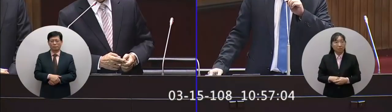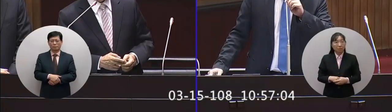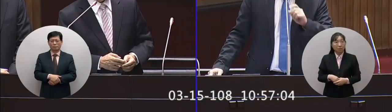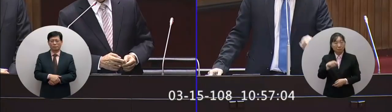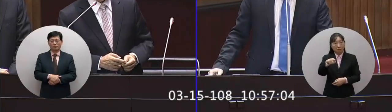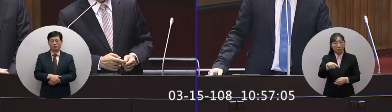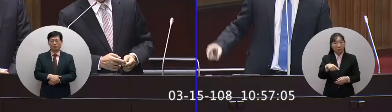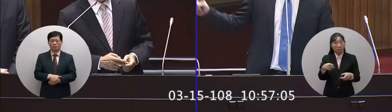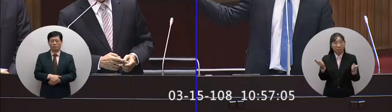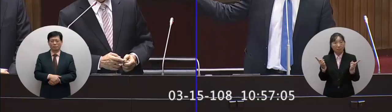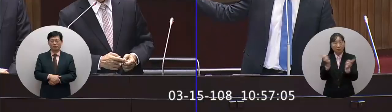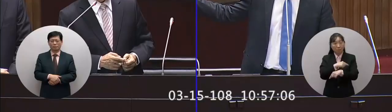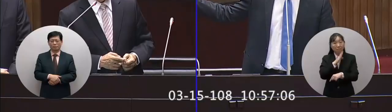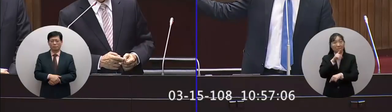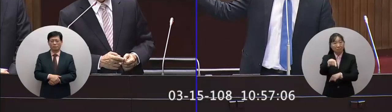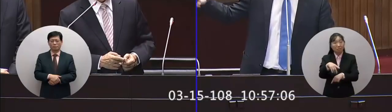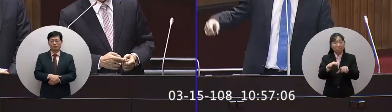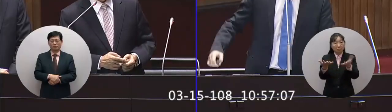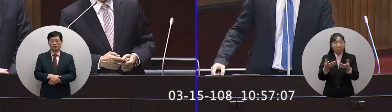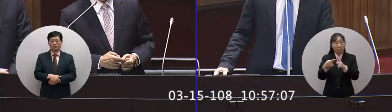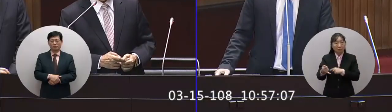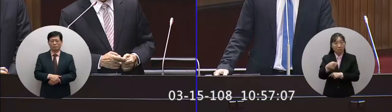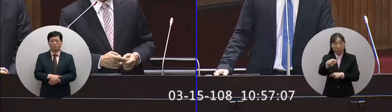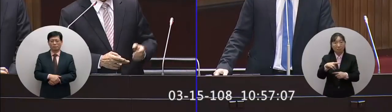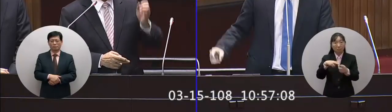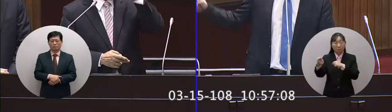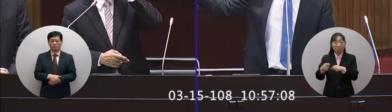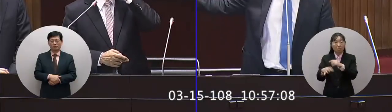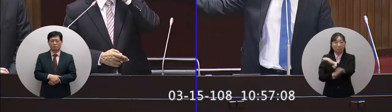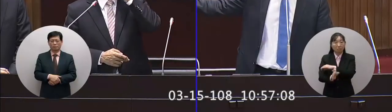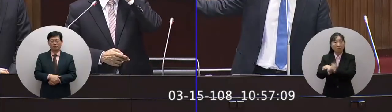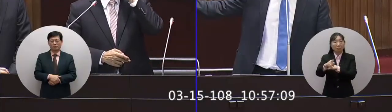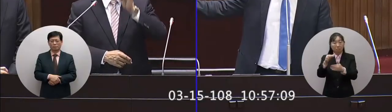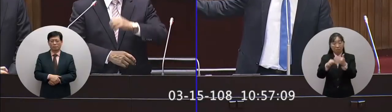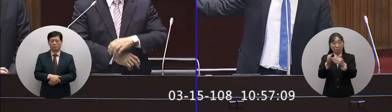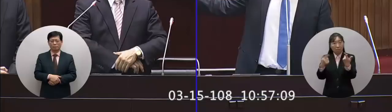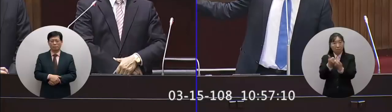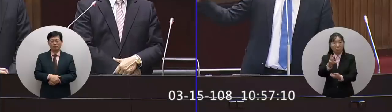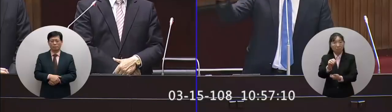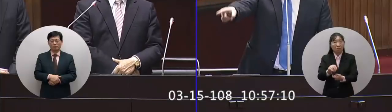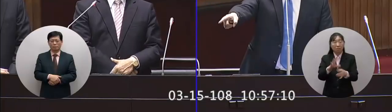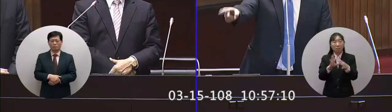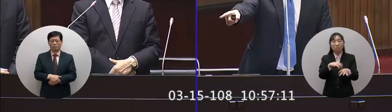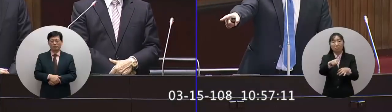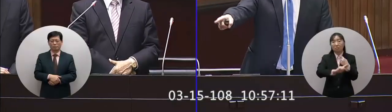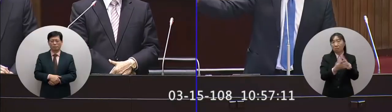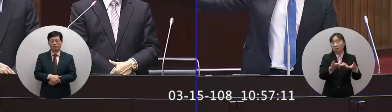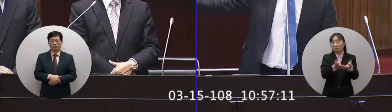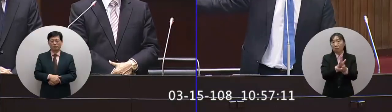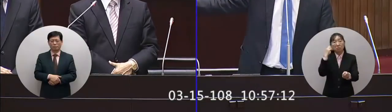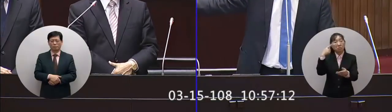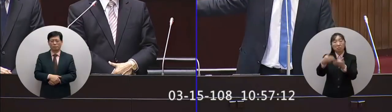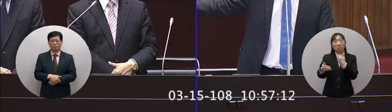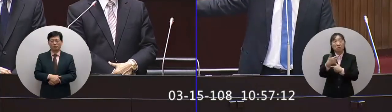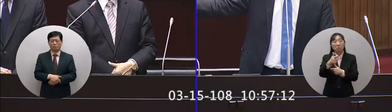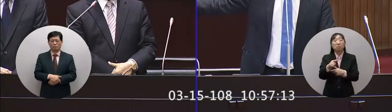刑法上的公务员？这个牵涉到了有没有贪污治罪条例的适用，这也很重要啊。如果法务认为不是，我们